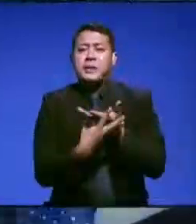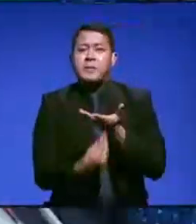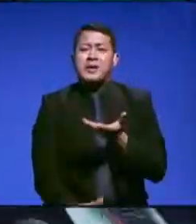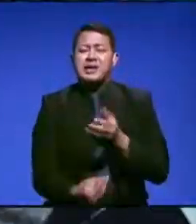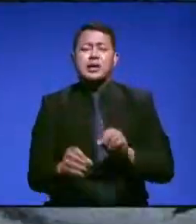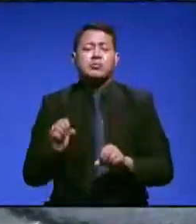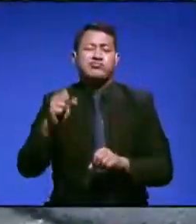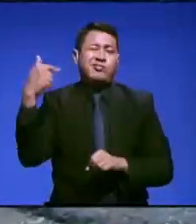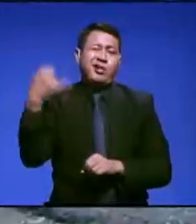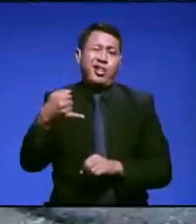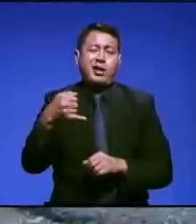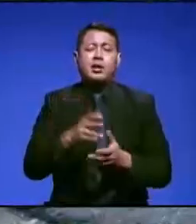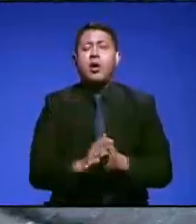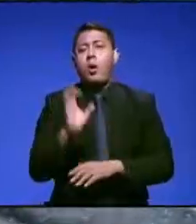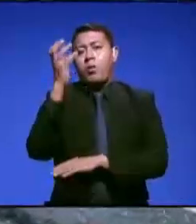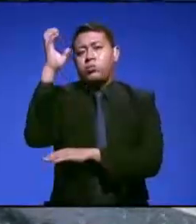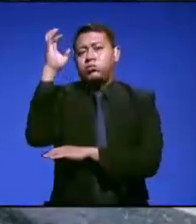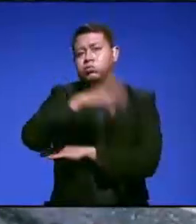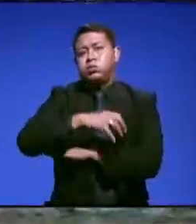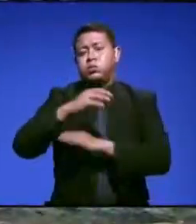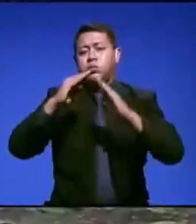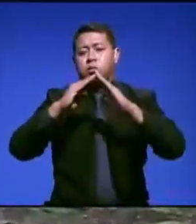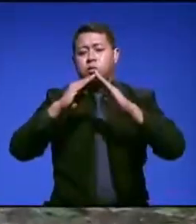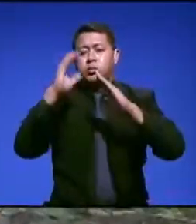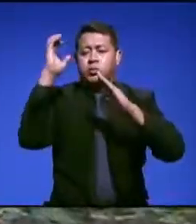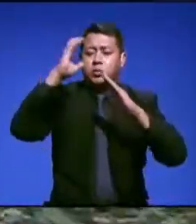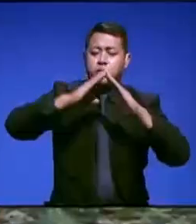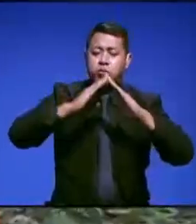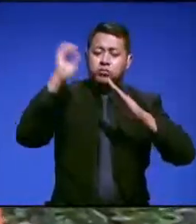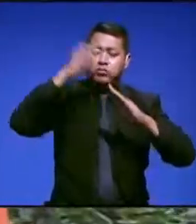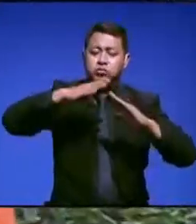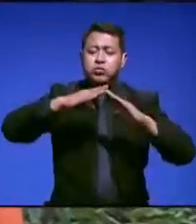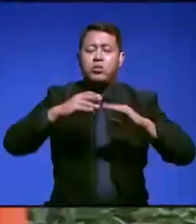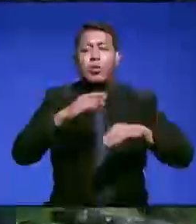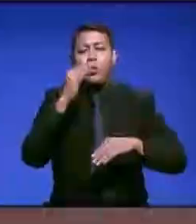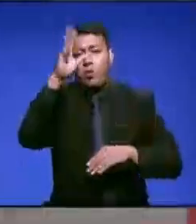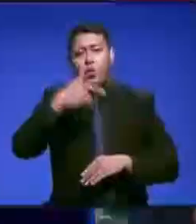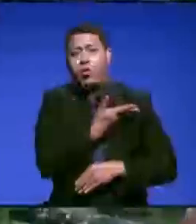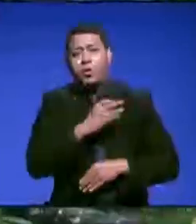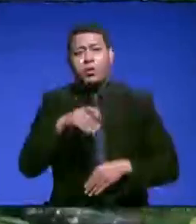Pohon tumbang menimpa kendaraan dan sebuah rumah, tetapi tidak ada korban jiwa.